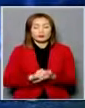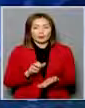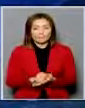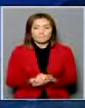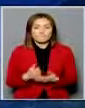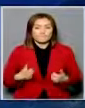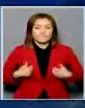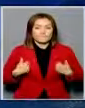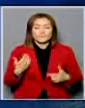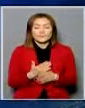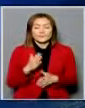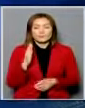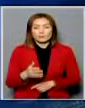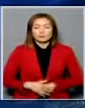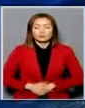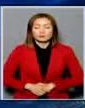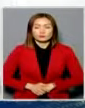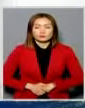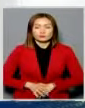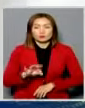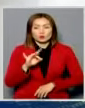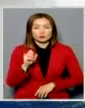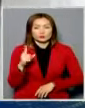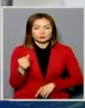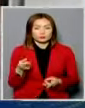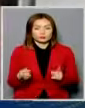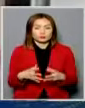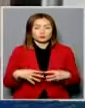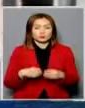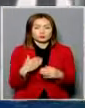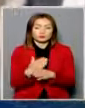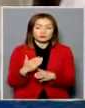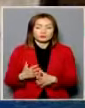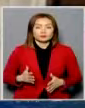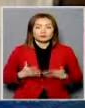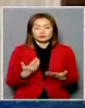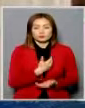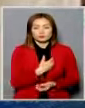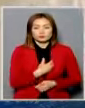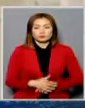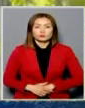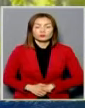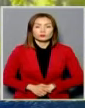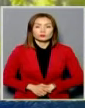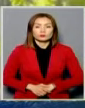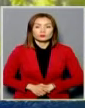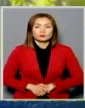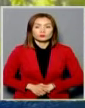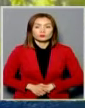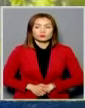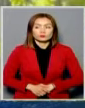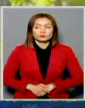айналысып, қолынан келгенше көмектесіп жүреді. Ораза айында шын мұқтаж жандарға септігім тисе екен дейді ол. Бұл